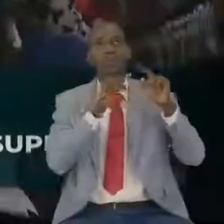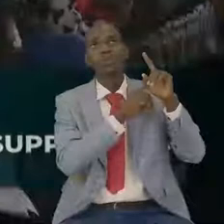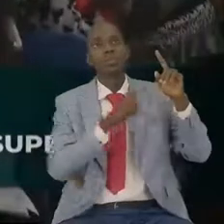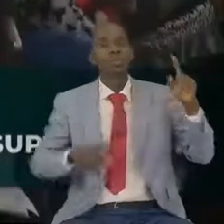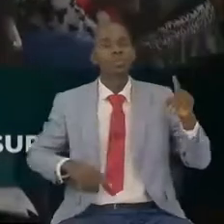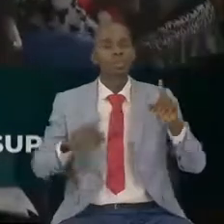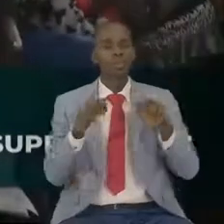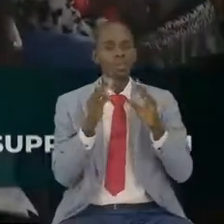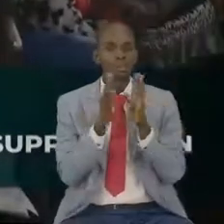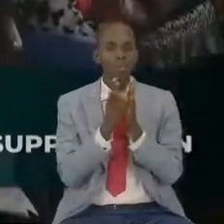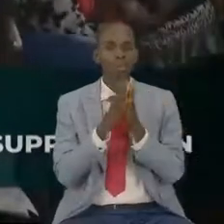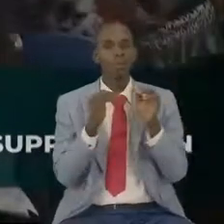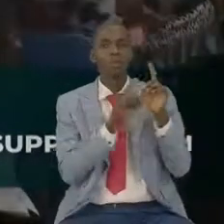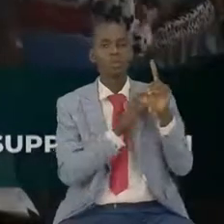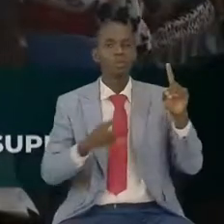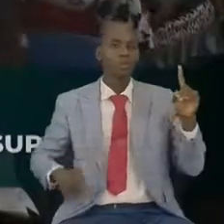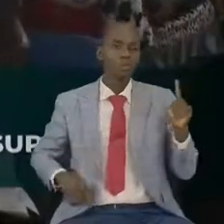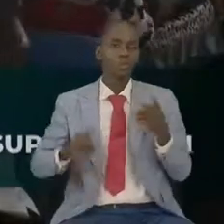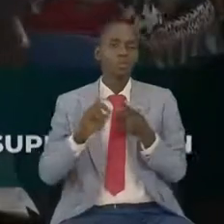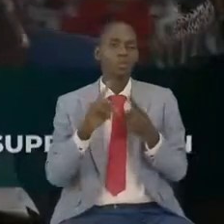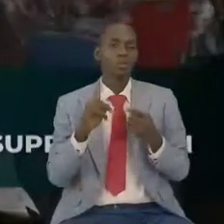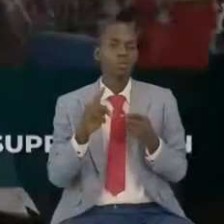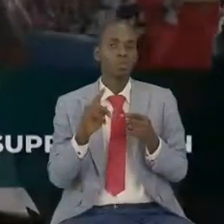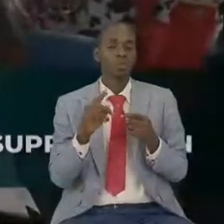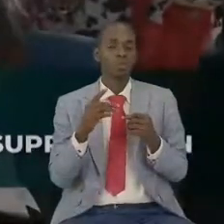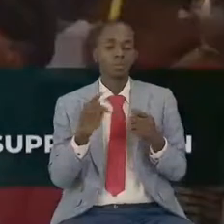la prière de Moïse à l'Éternel, la prière